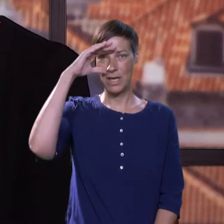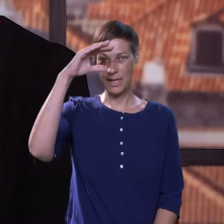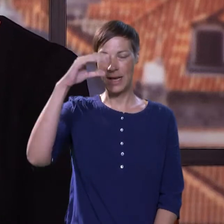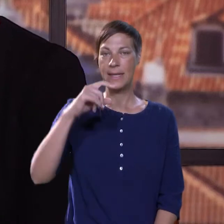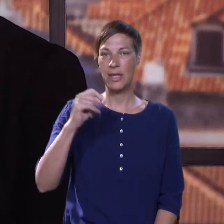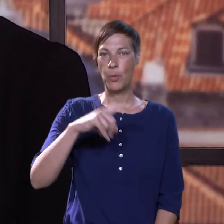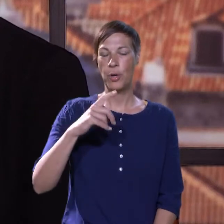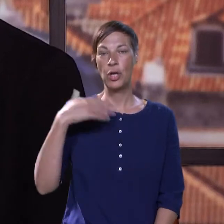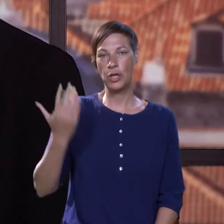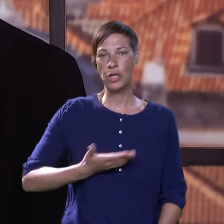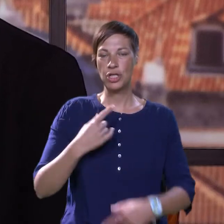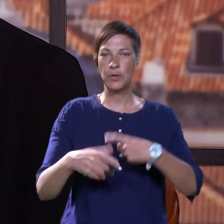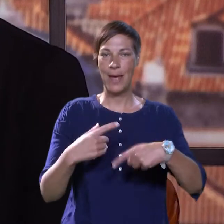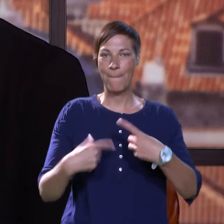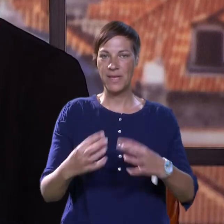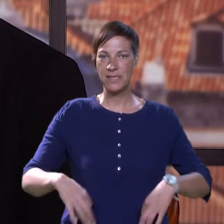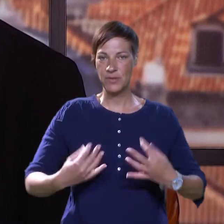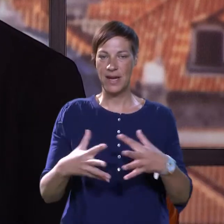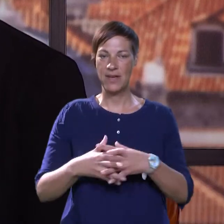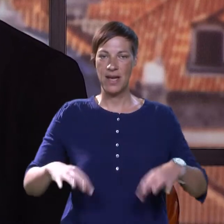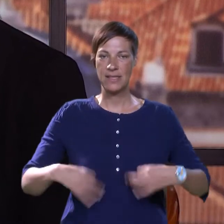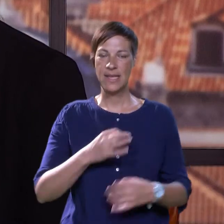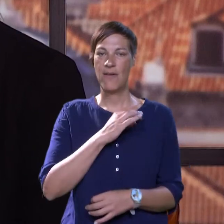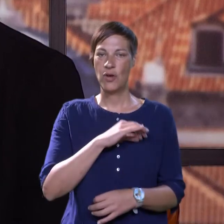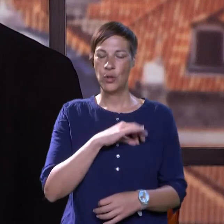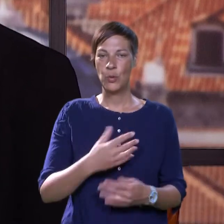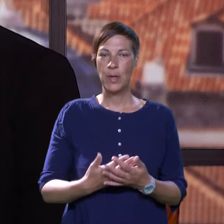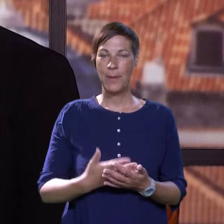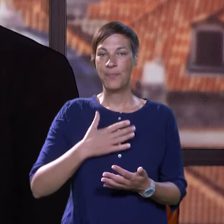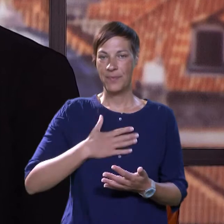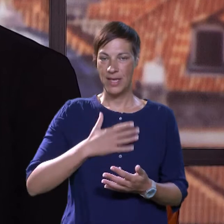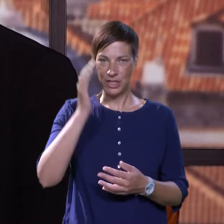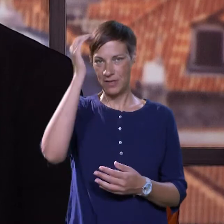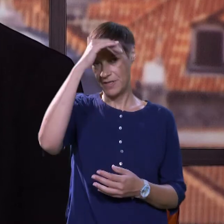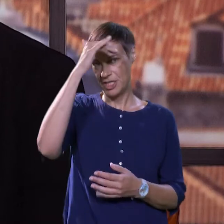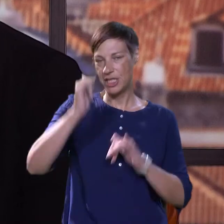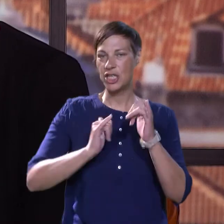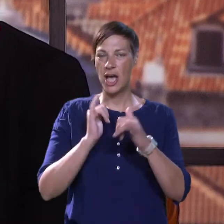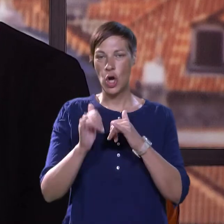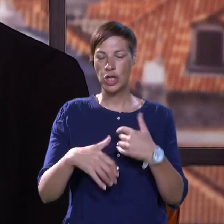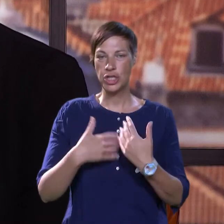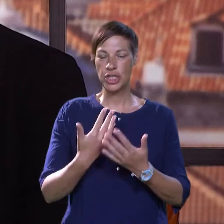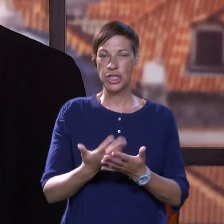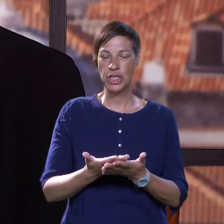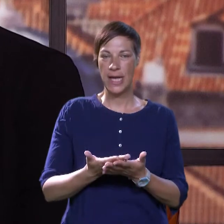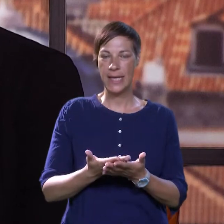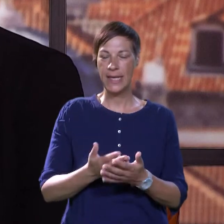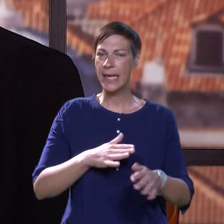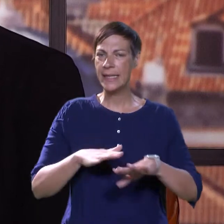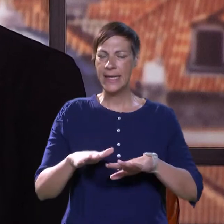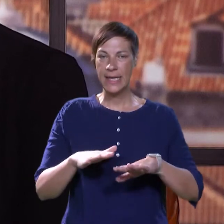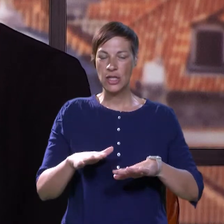Poštovani gledatelji, dobrodošli u emisiju Zdrav grad, zdravog duha. Naša večerašnja gošća je